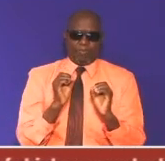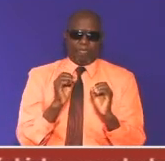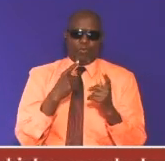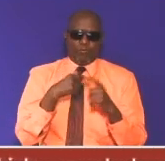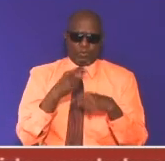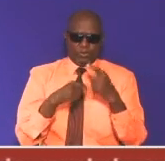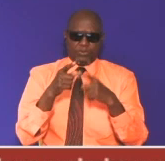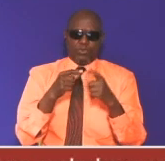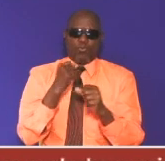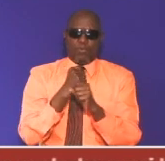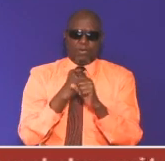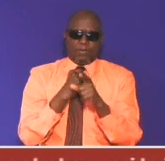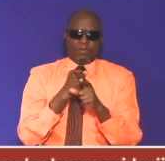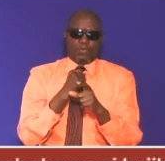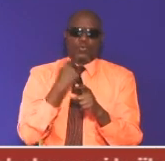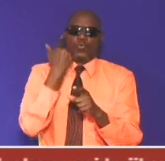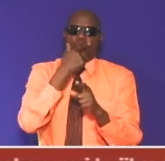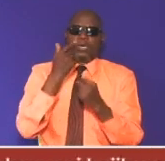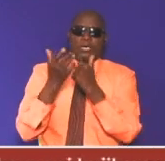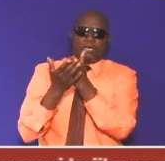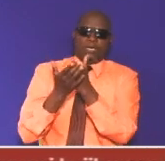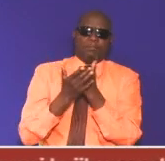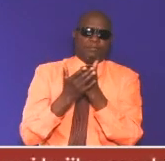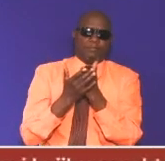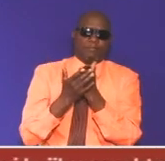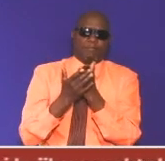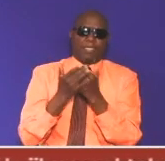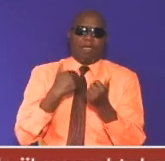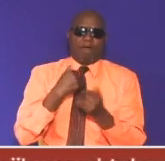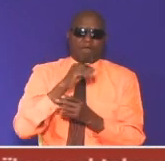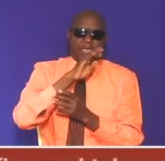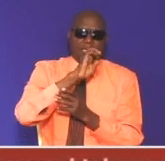ufadhili huu, lakini nani atatusaidia ili tuwe na ECD centers?